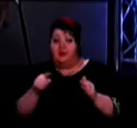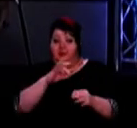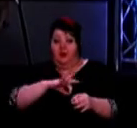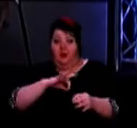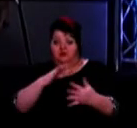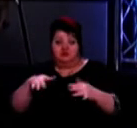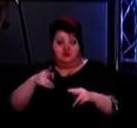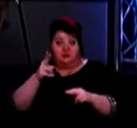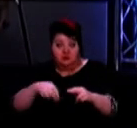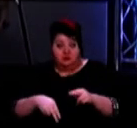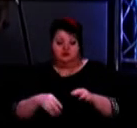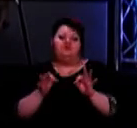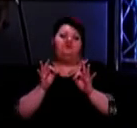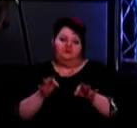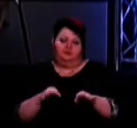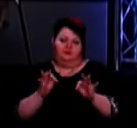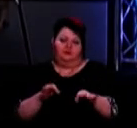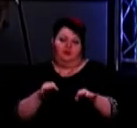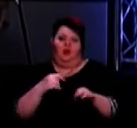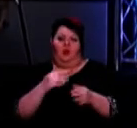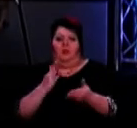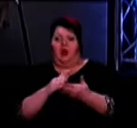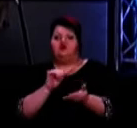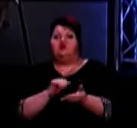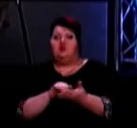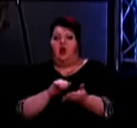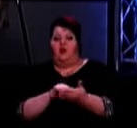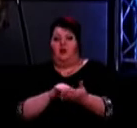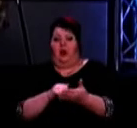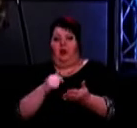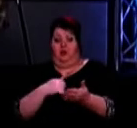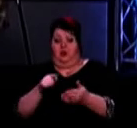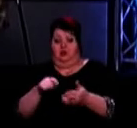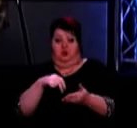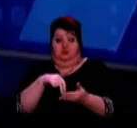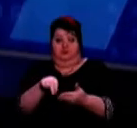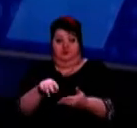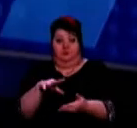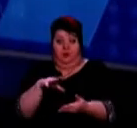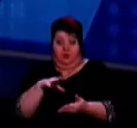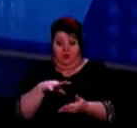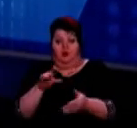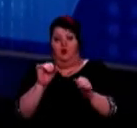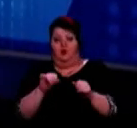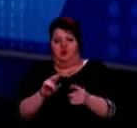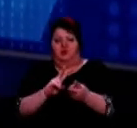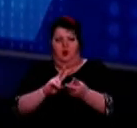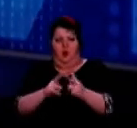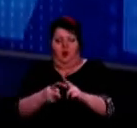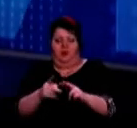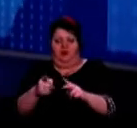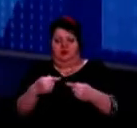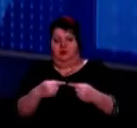такого продукту, безперечно, маючи на руках документ, який засвідчує, що ми цю покупку здійснили, ми можемо обміняти цей